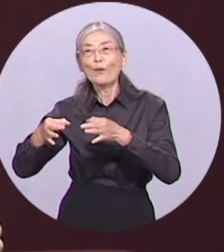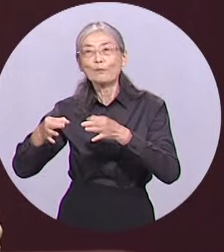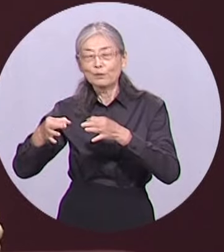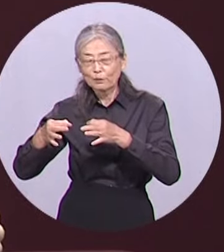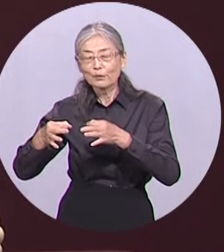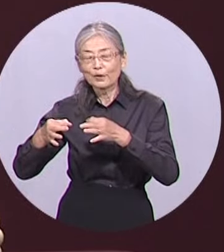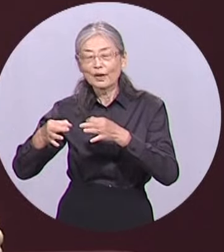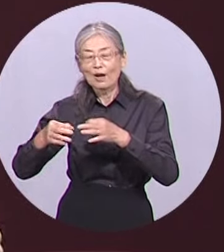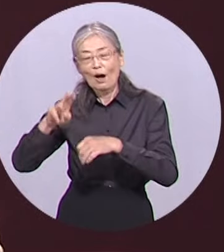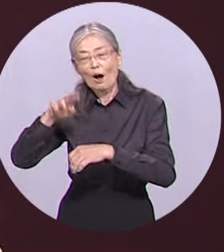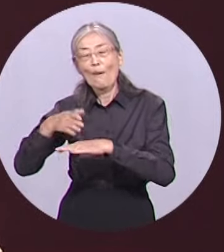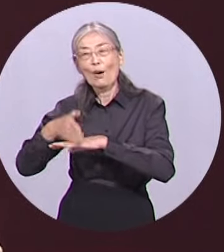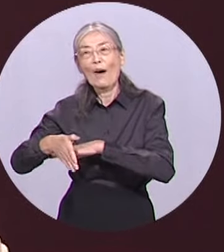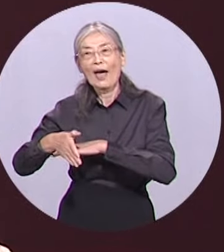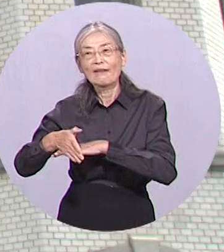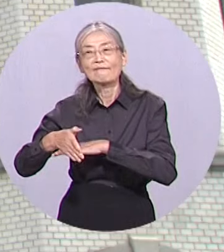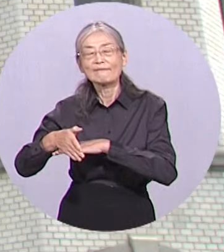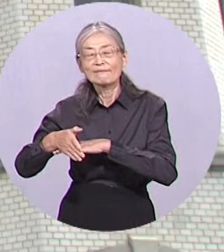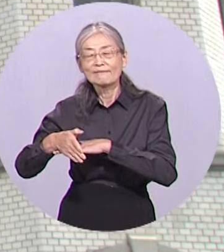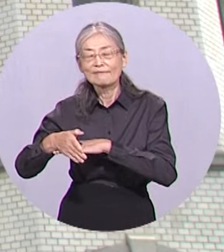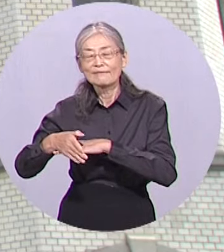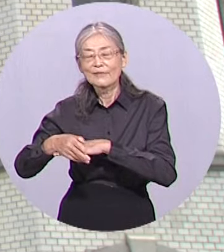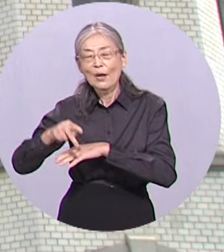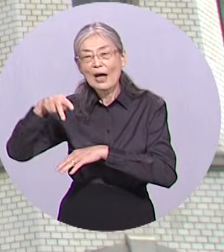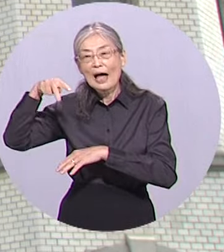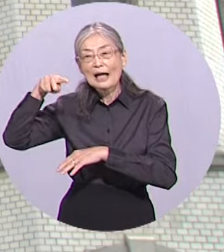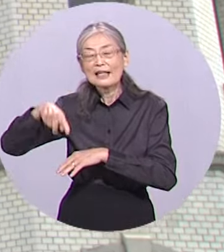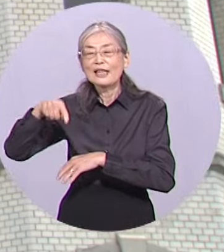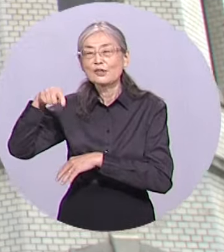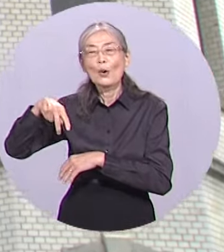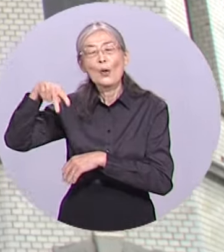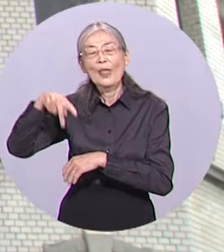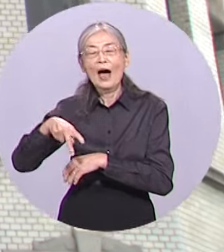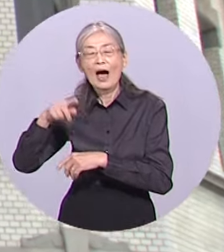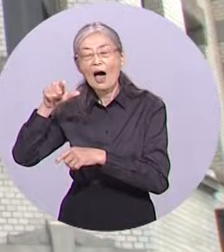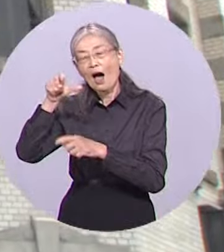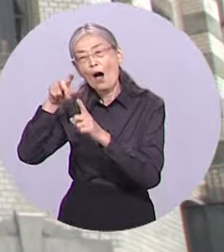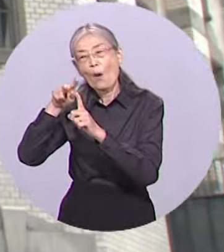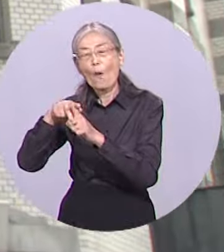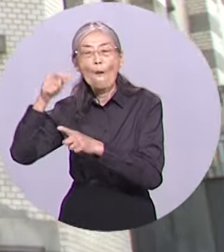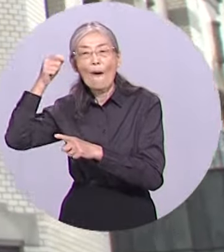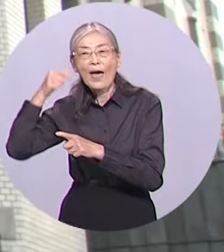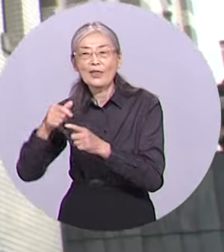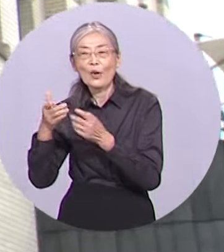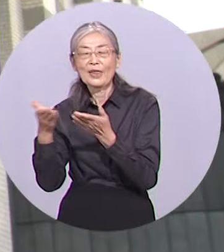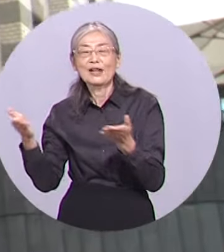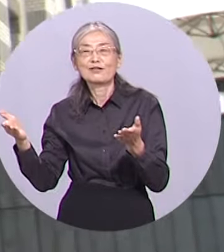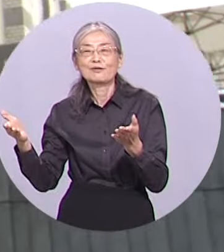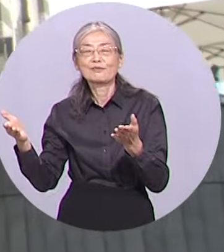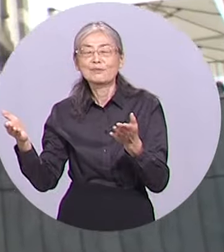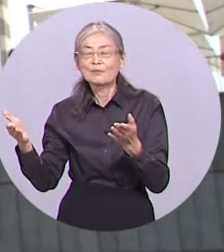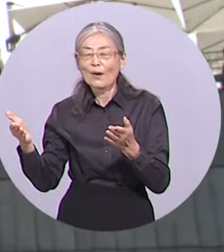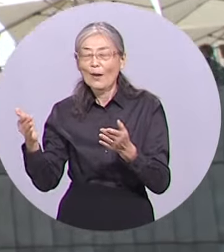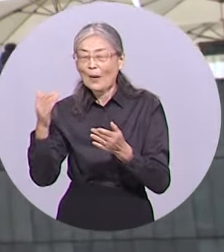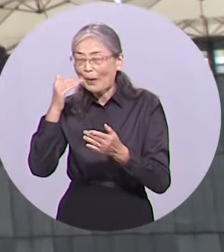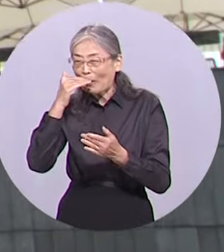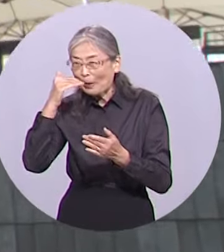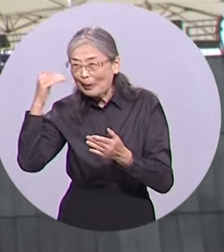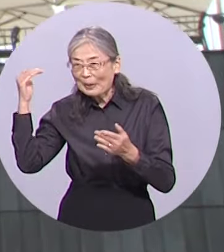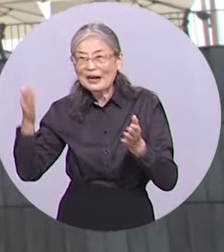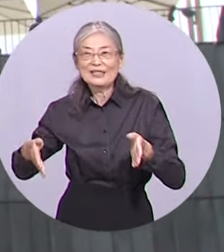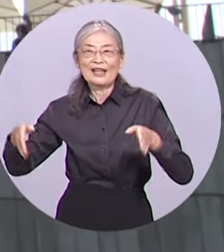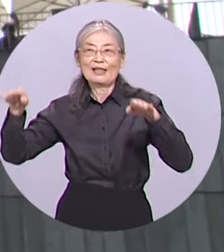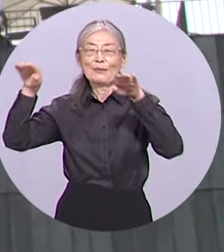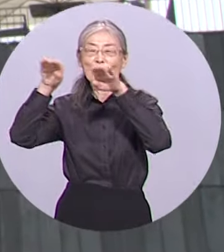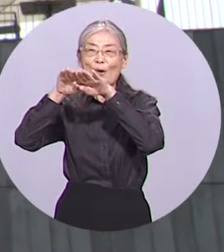紹介があったりそな小江戸テラスとなっていますけれども、素晴らしい建物で洋館の建物ですけれ